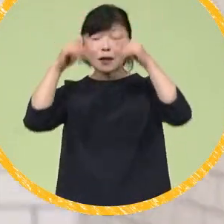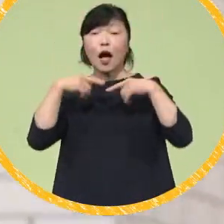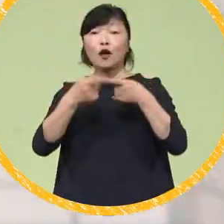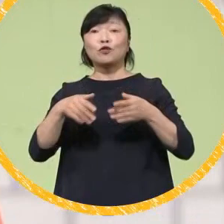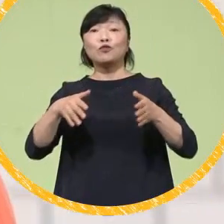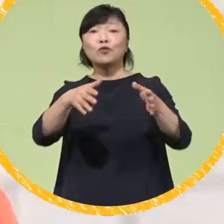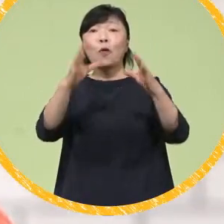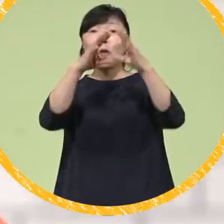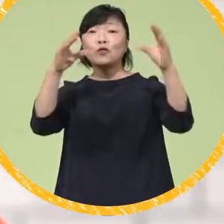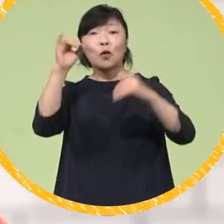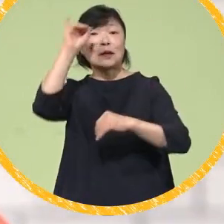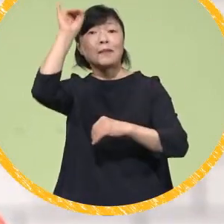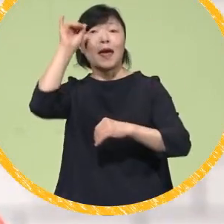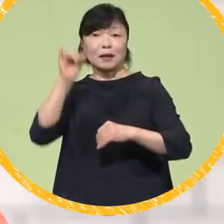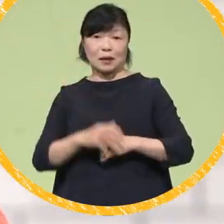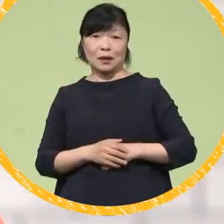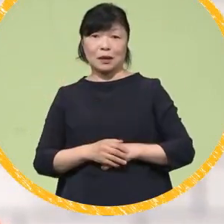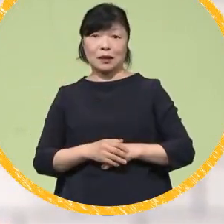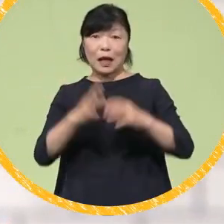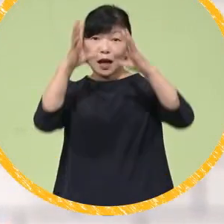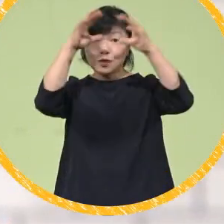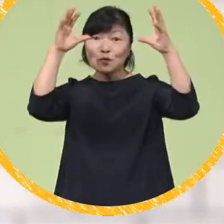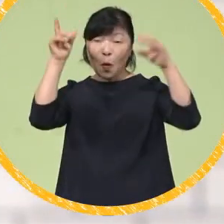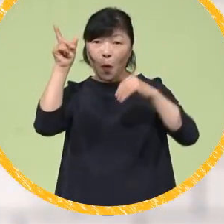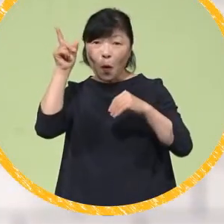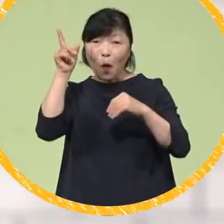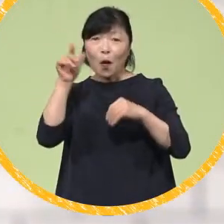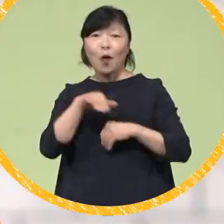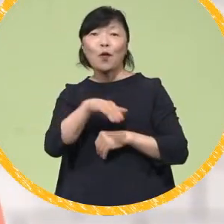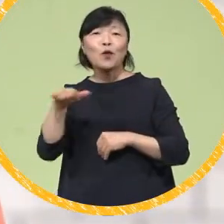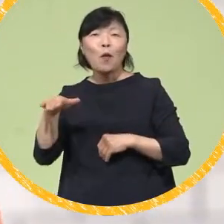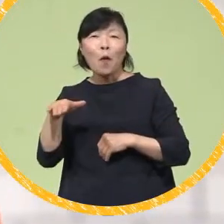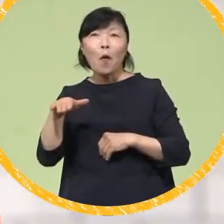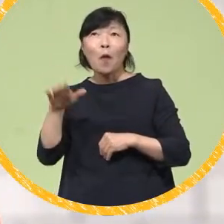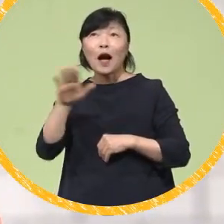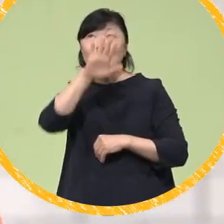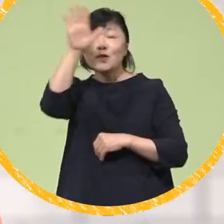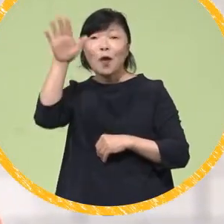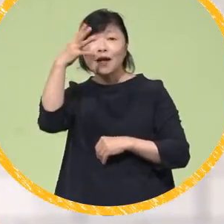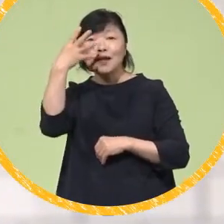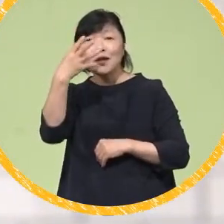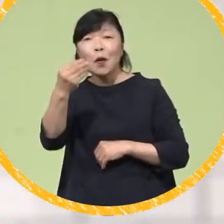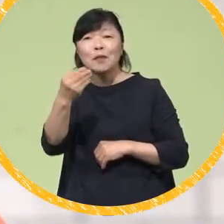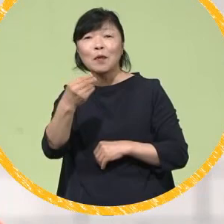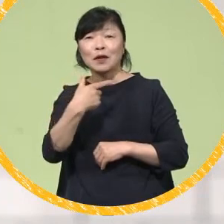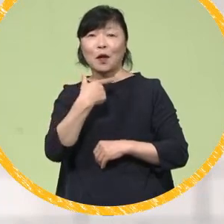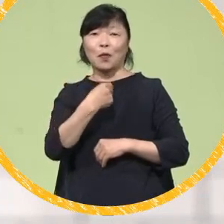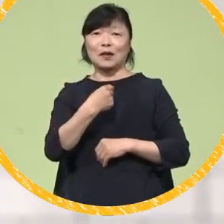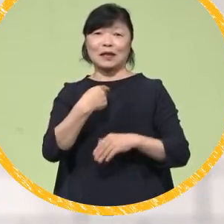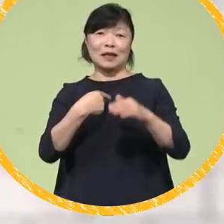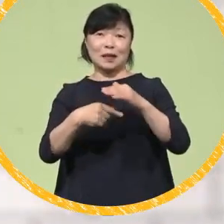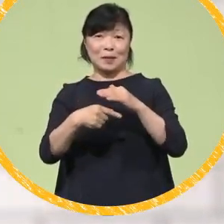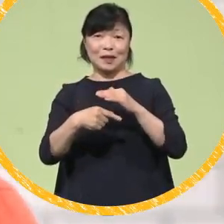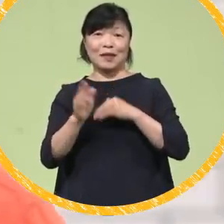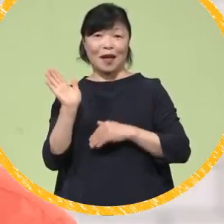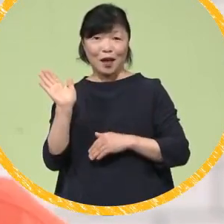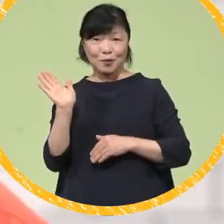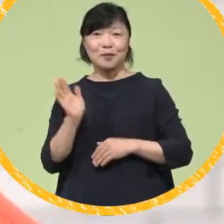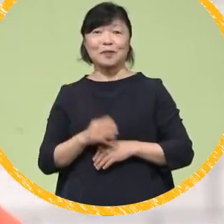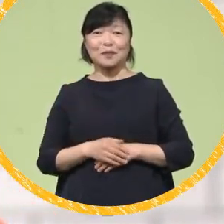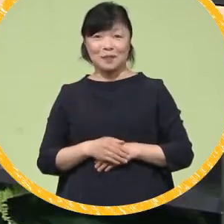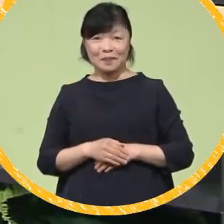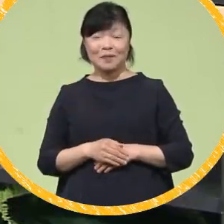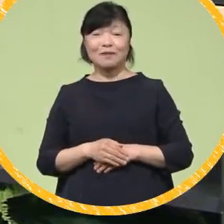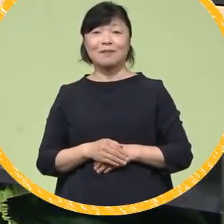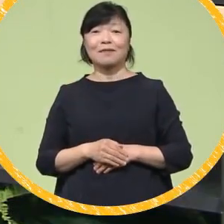道雲をイメージしてまして、はい、お子さんにも雲のこととか、はい、空のこと興味持ってもらいたいなと思って、はい、この髪型をして ちゃんと意味